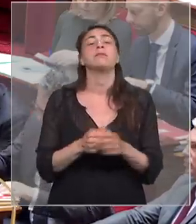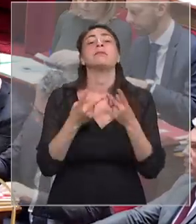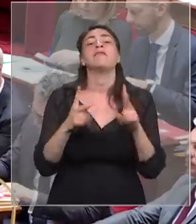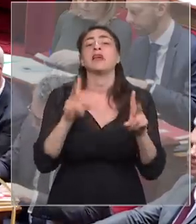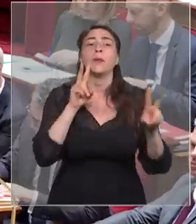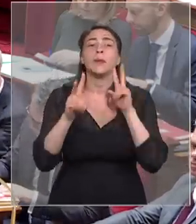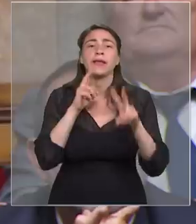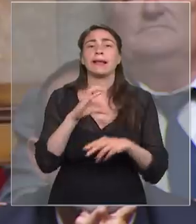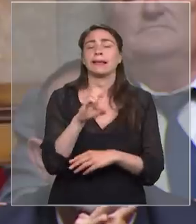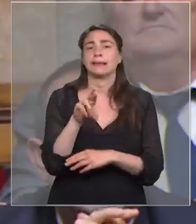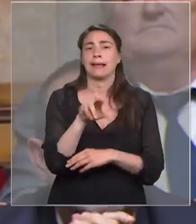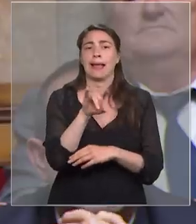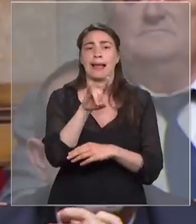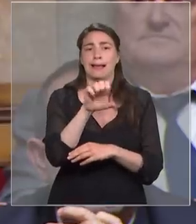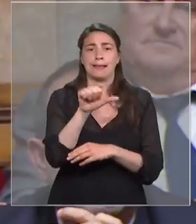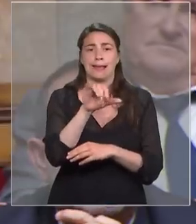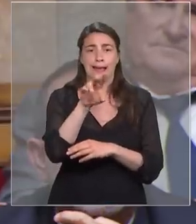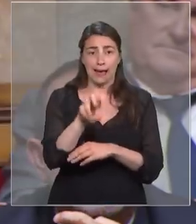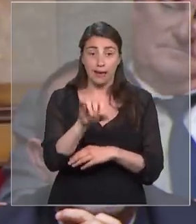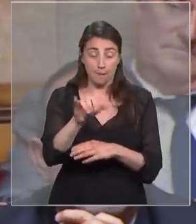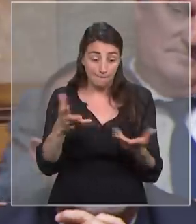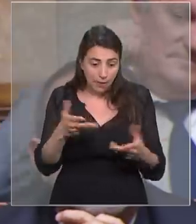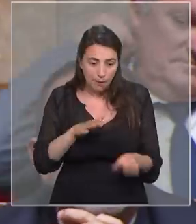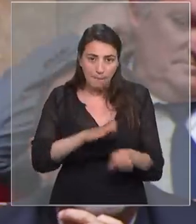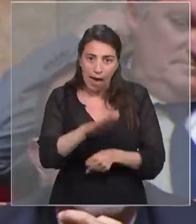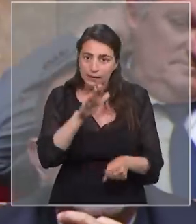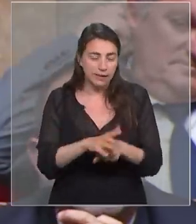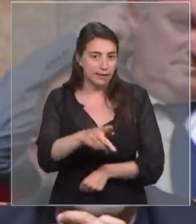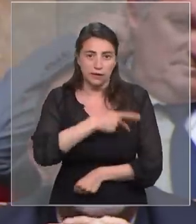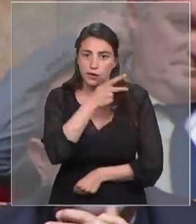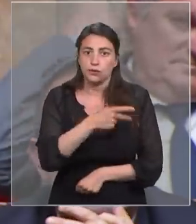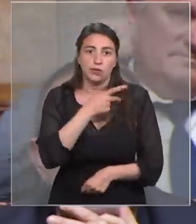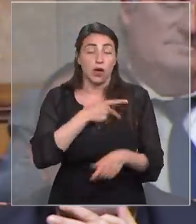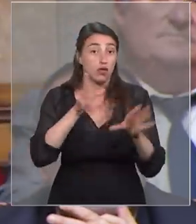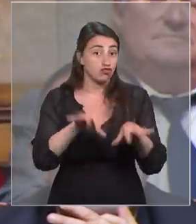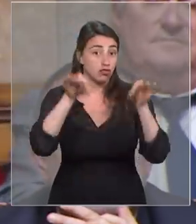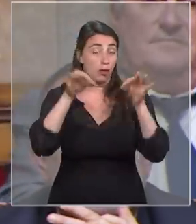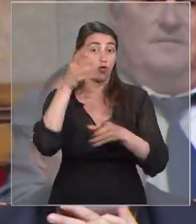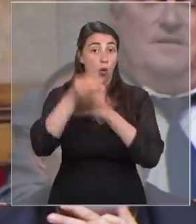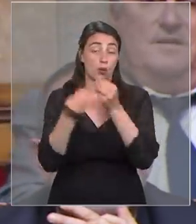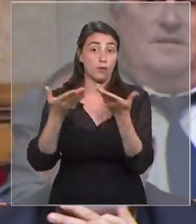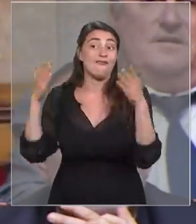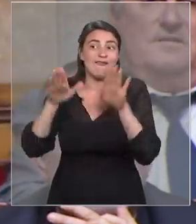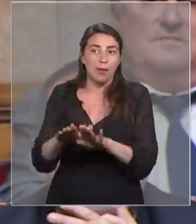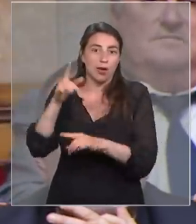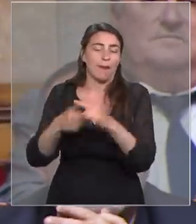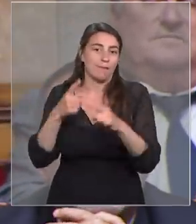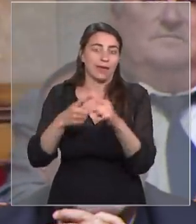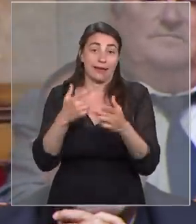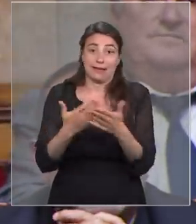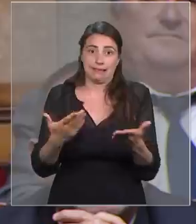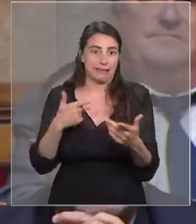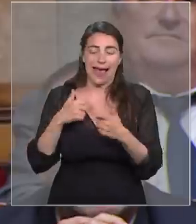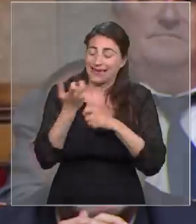pas de clinique, pas de médecine de ville suffisante, toute suspension ou fermeture partielle est une atteinte potentielle à la vie d'autrui, une